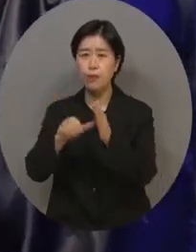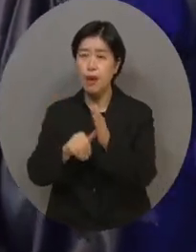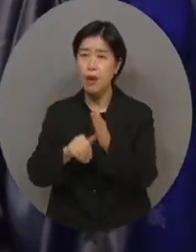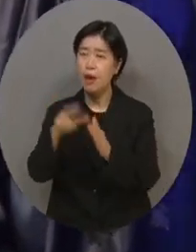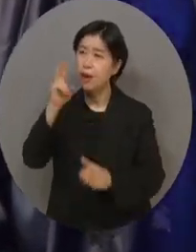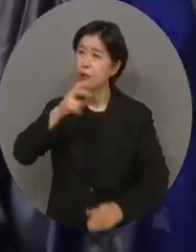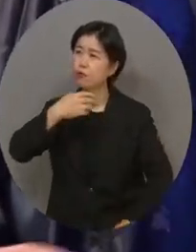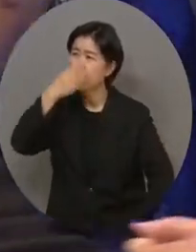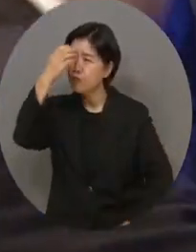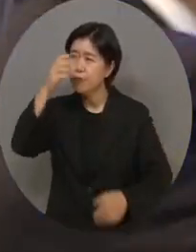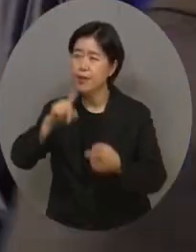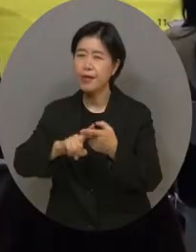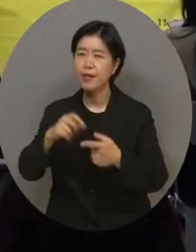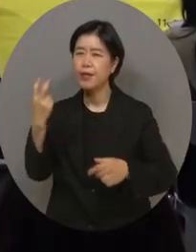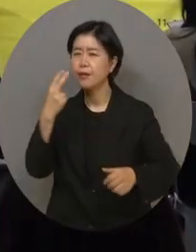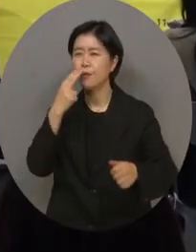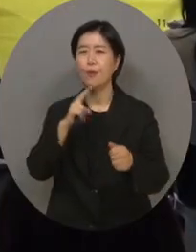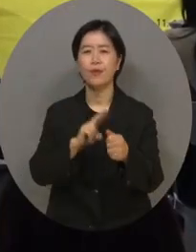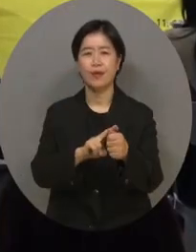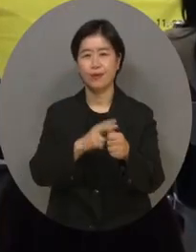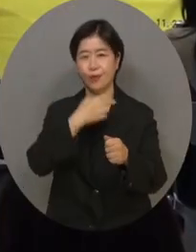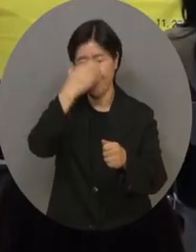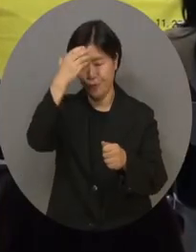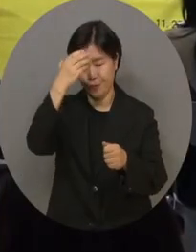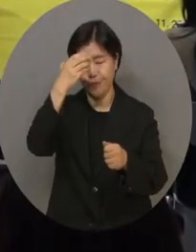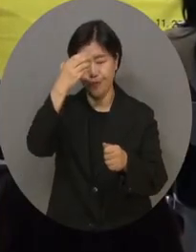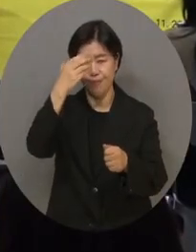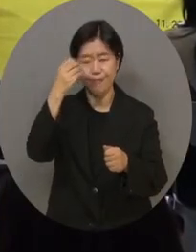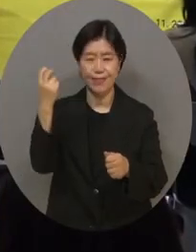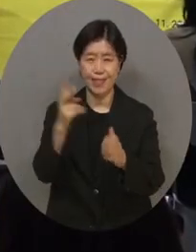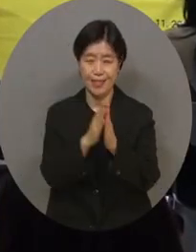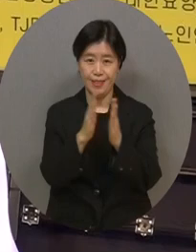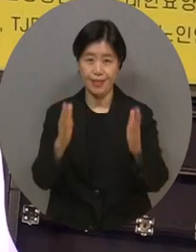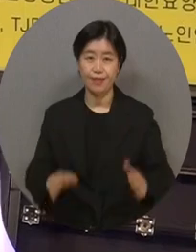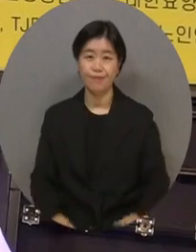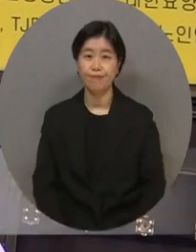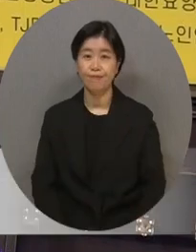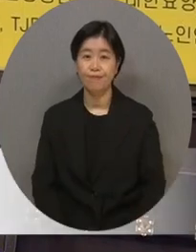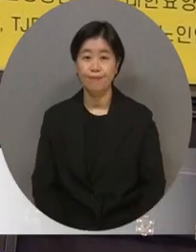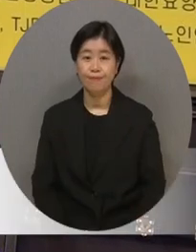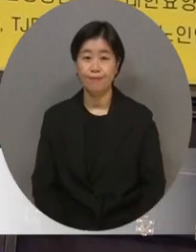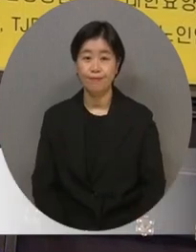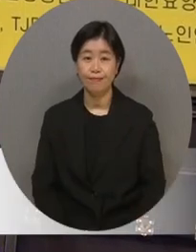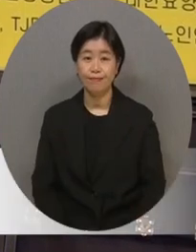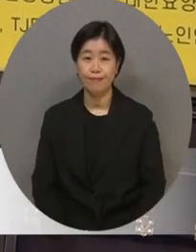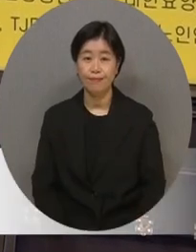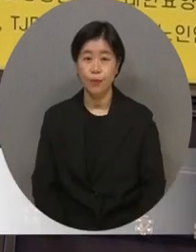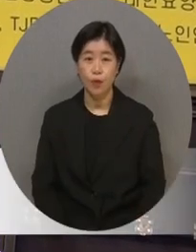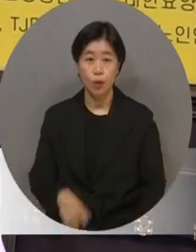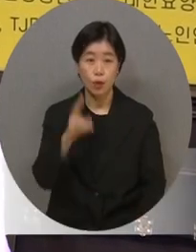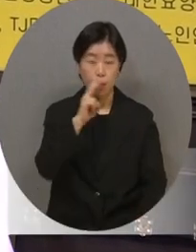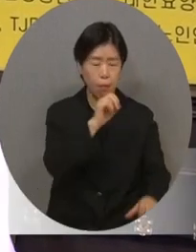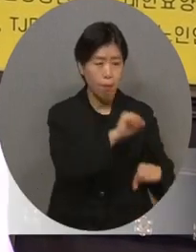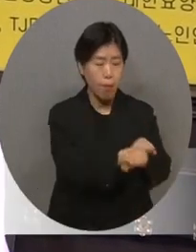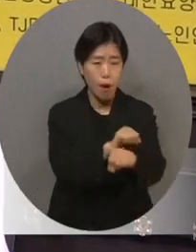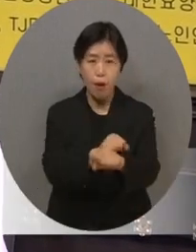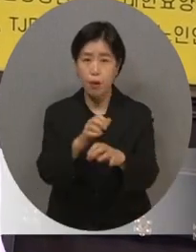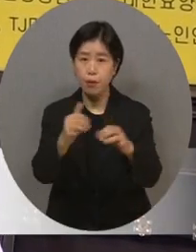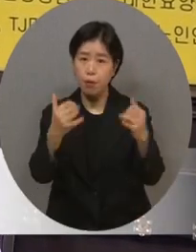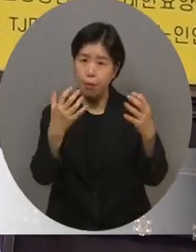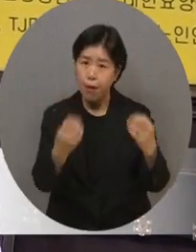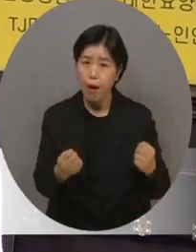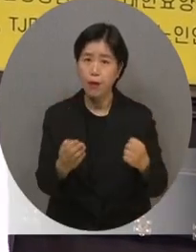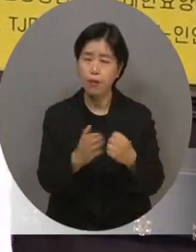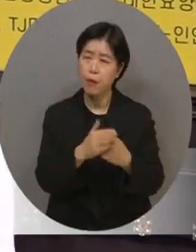다시 도전하겠다며 새로운 꿈을 향한 열정을 드러냈습니다. 워낙 실력자들이 많으셔서 한 3등